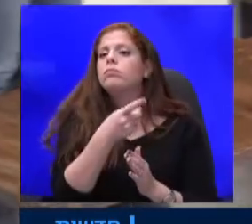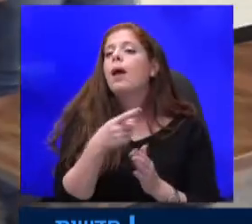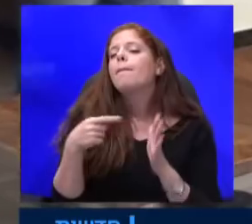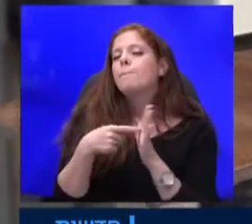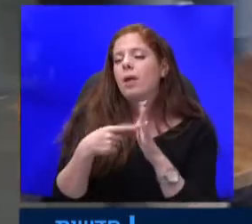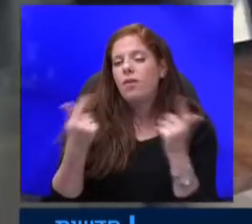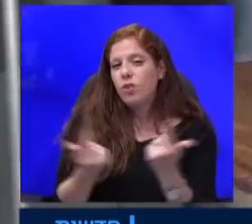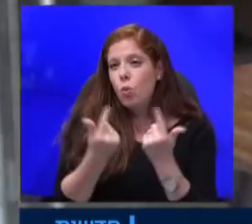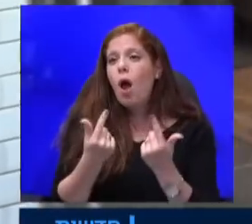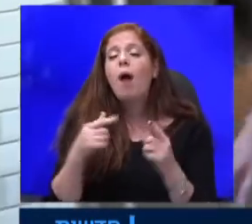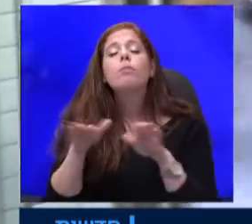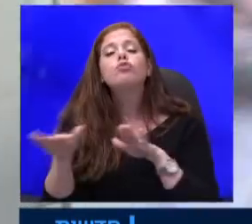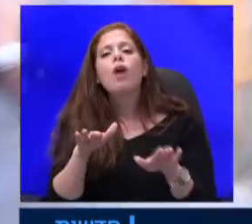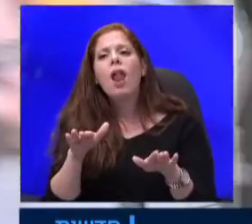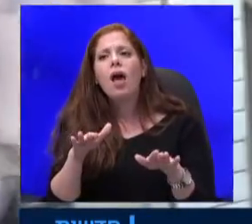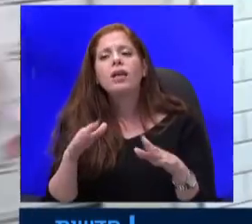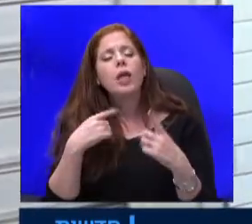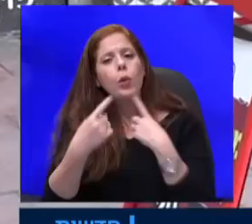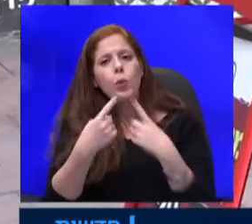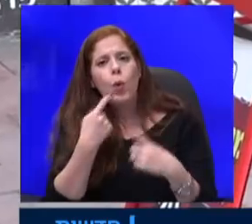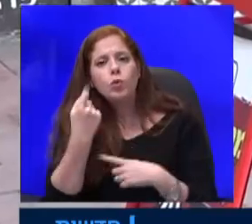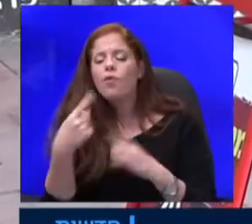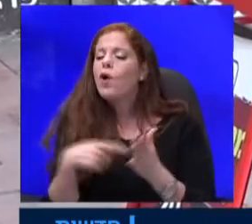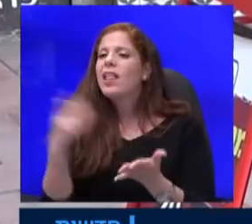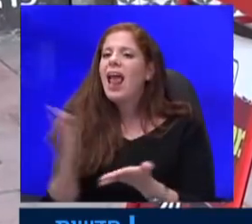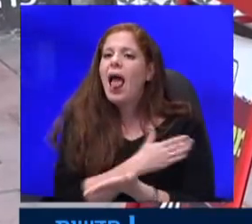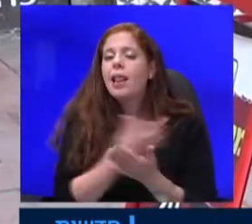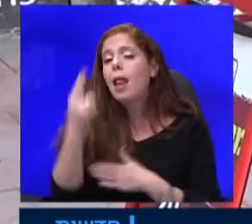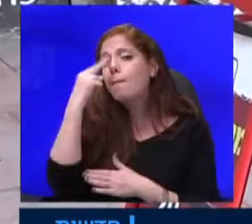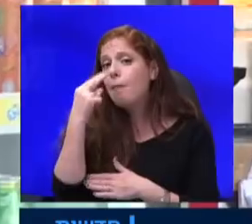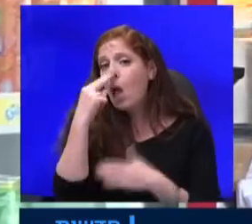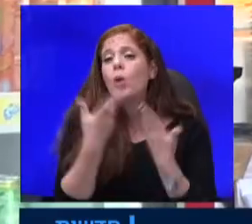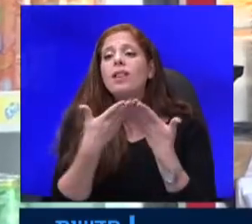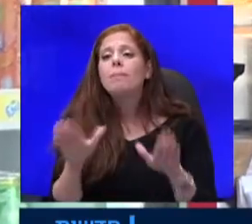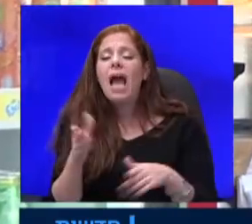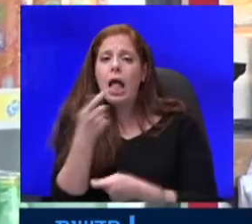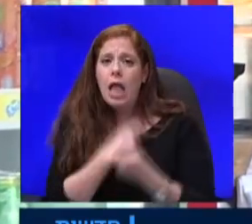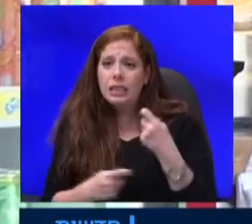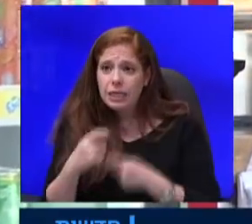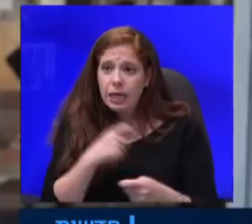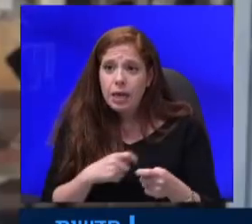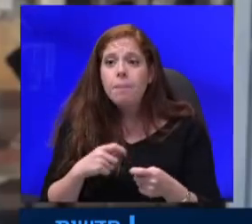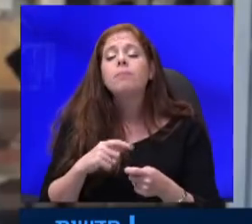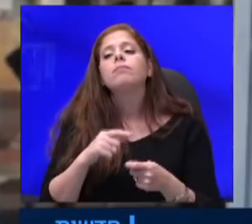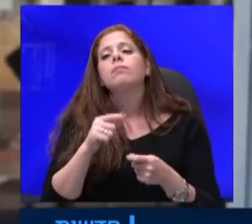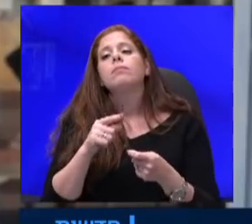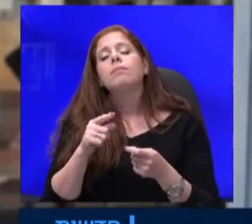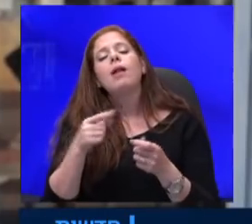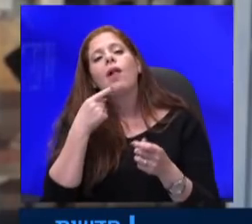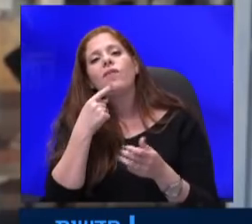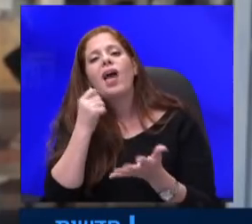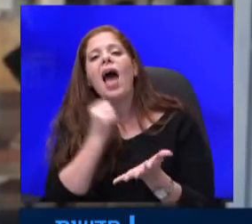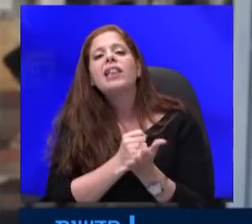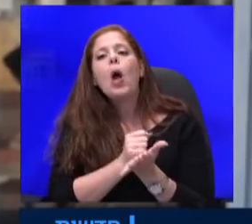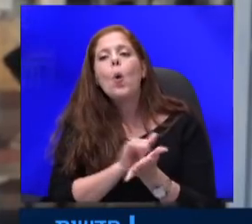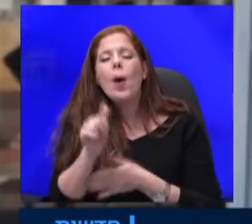להתכנס השבוע כדי להחליט על פיילוט לפתיחת העסקים במתכונת של הדרכון הירוק. הממשלה הייתה